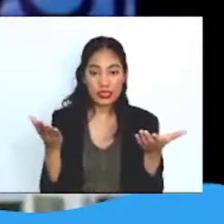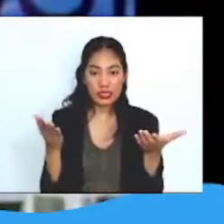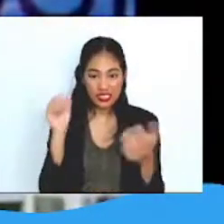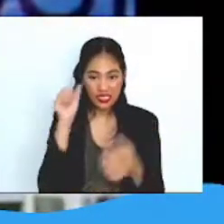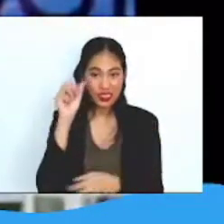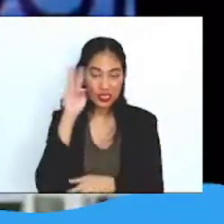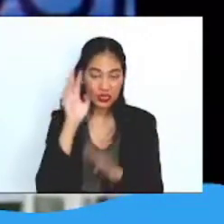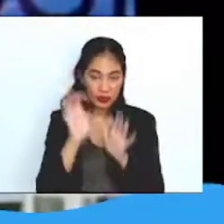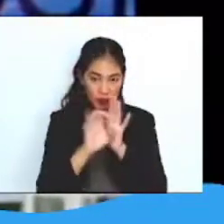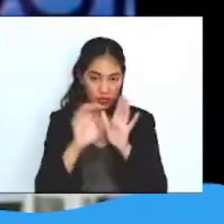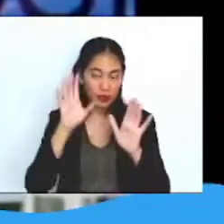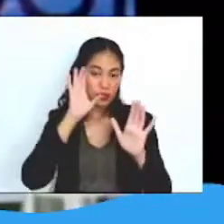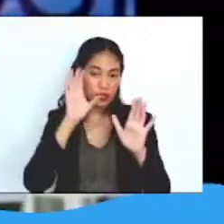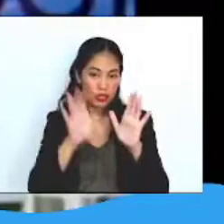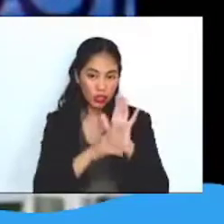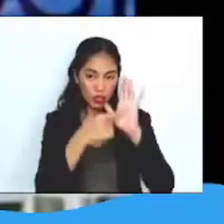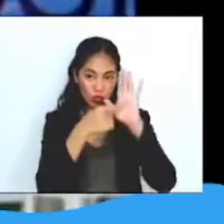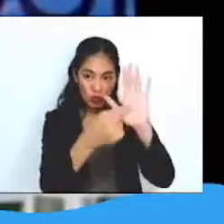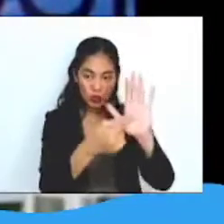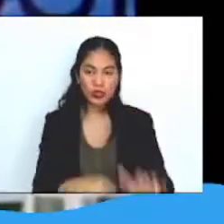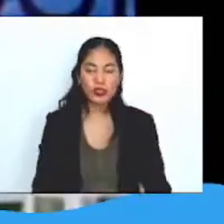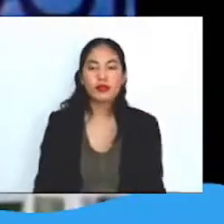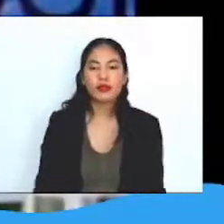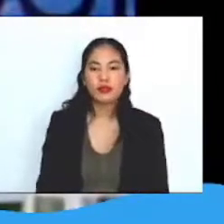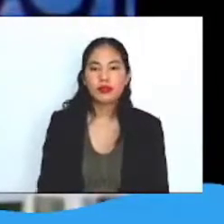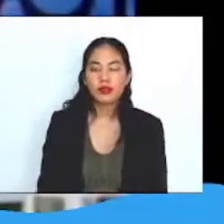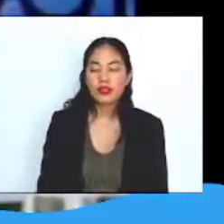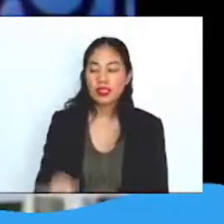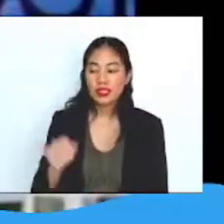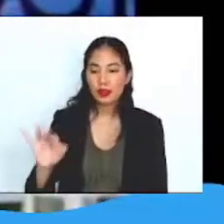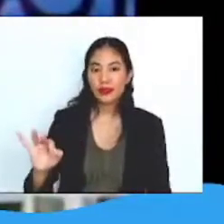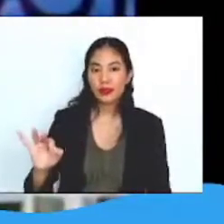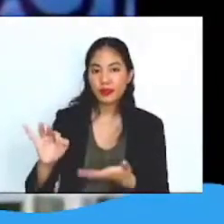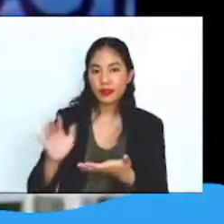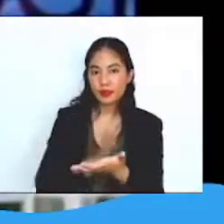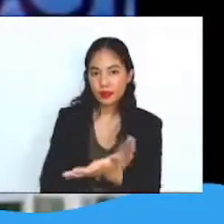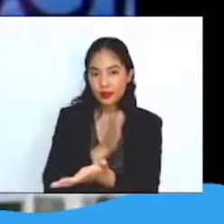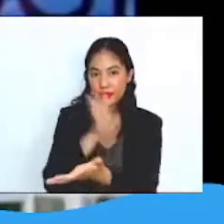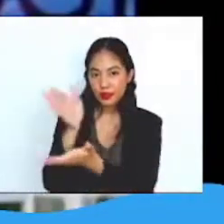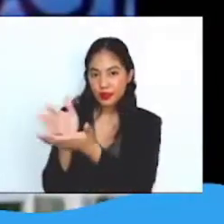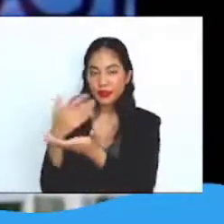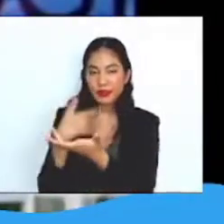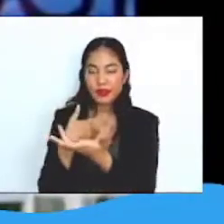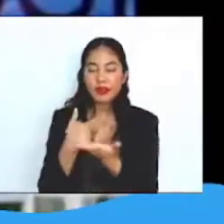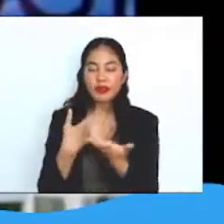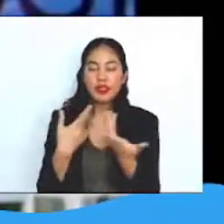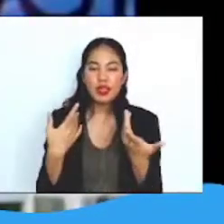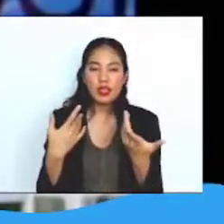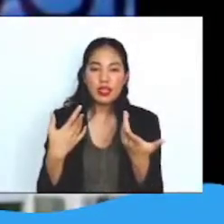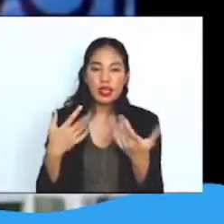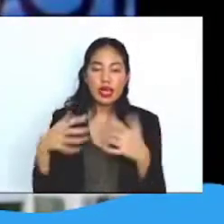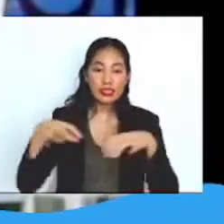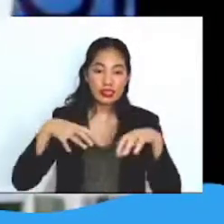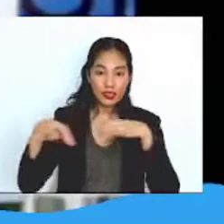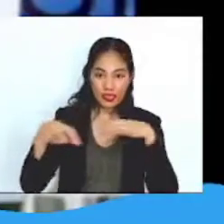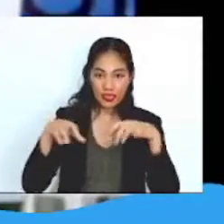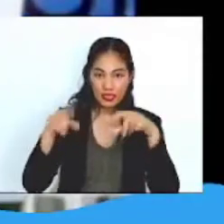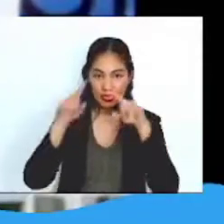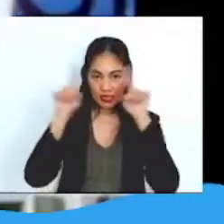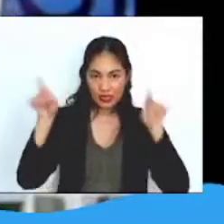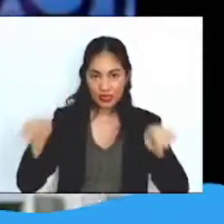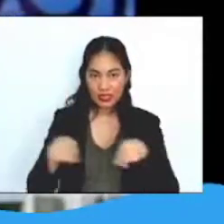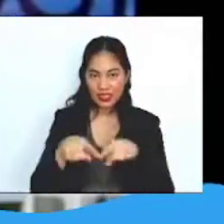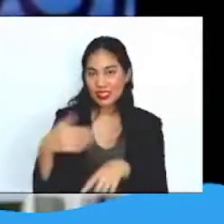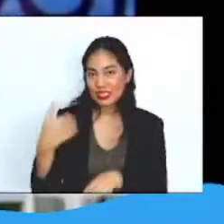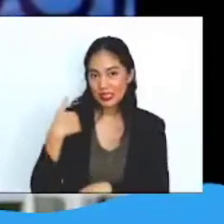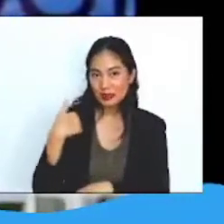Alam po nila, dahil pag dumating na yung kanilang activity sheets, medyo hindi nasasagutan, the teacher concern will already